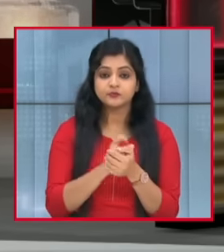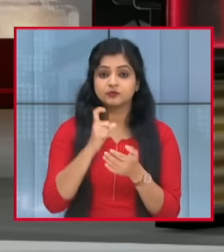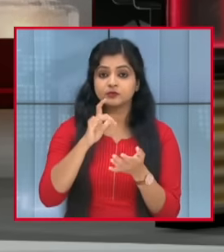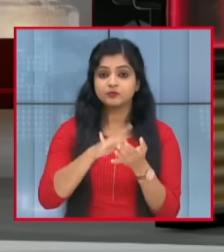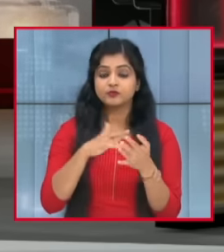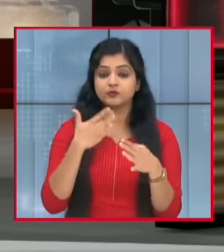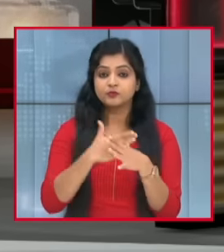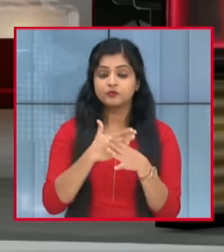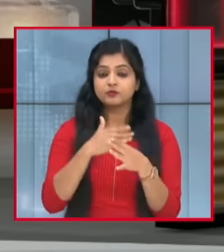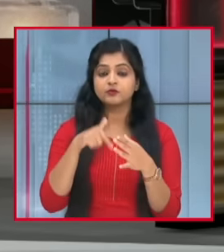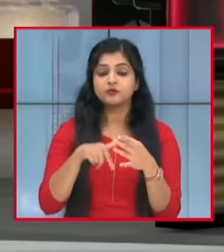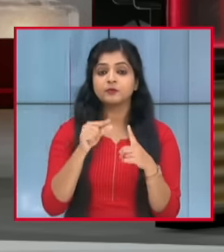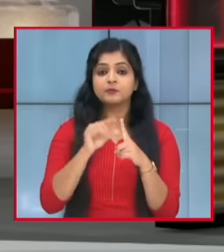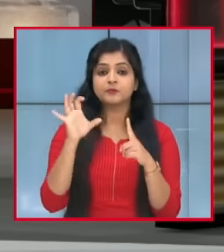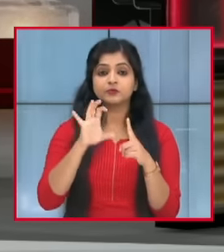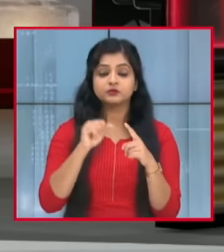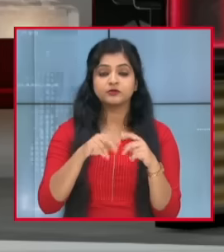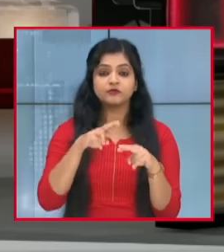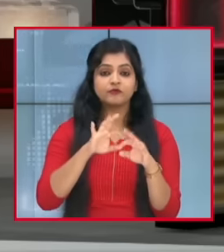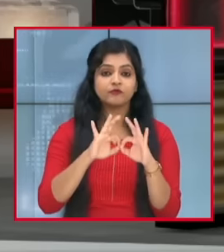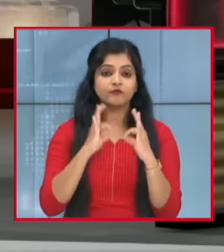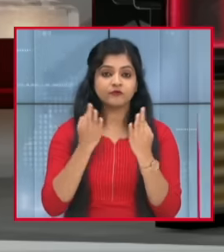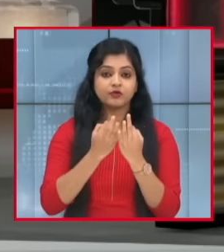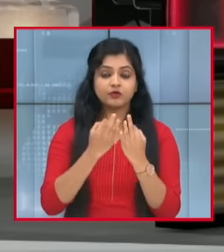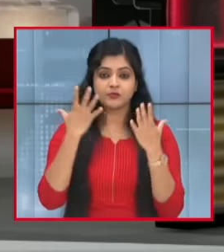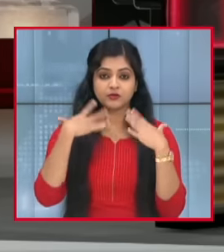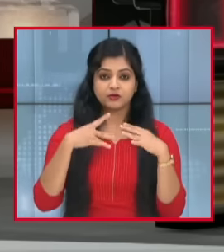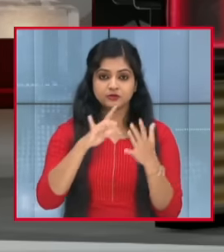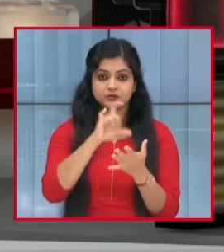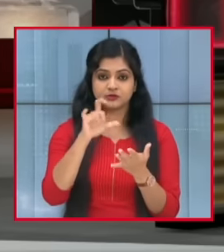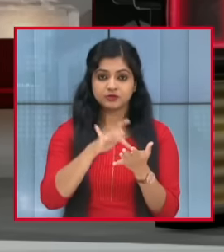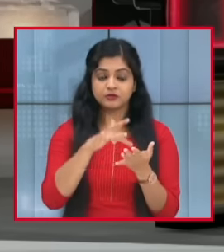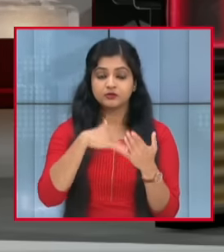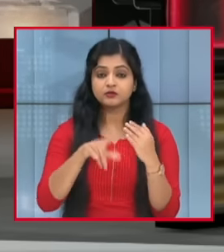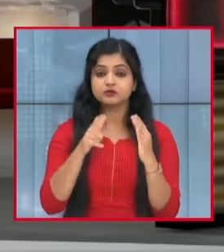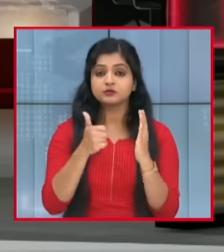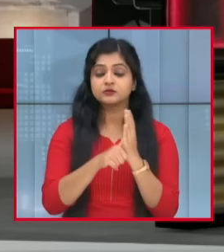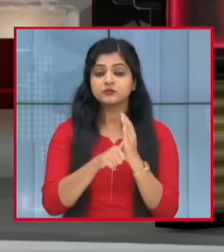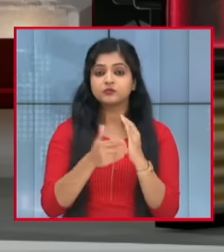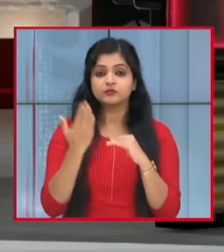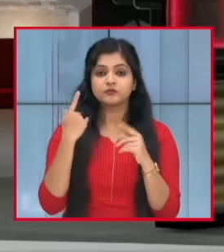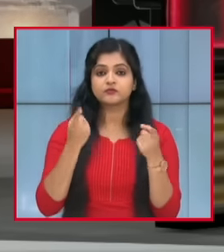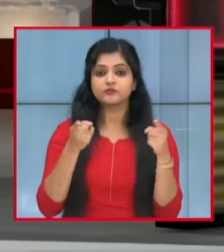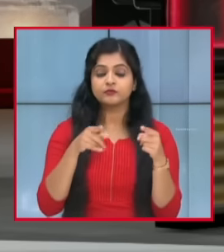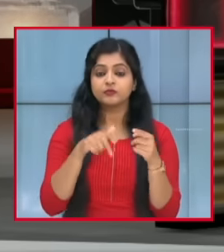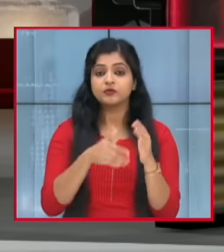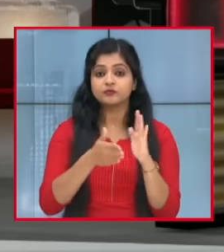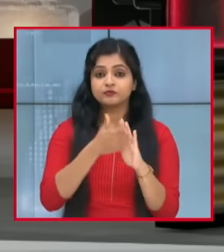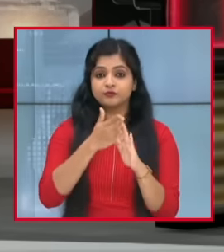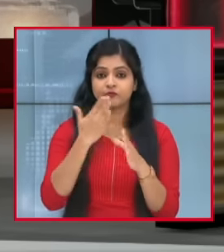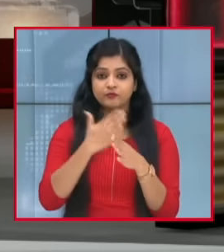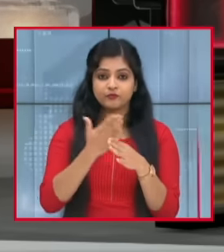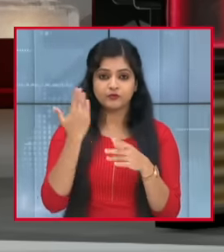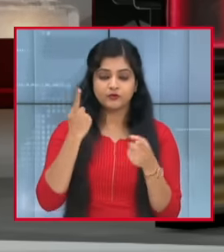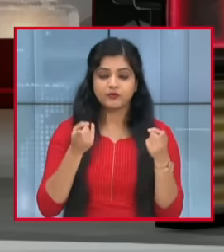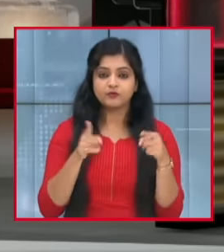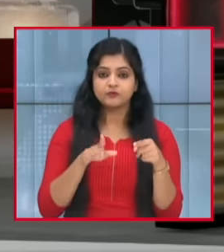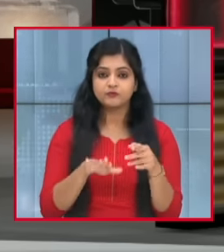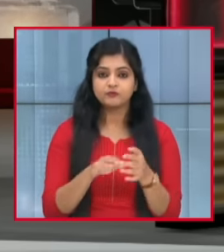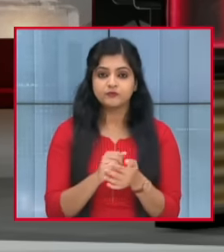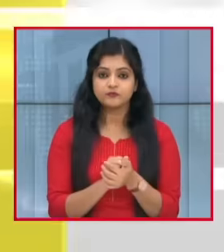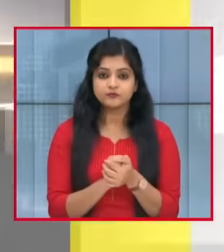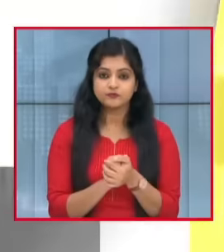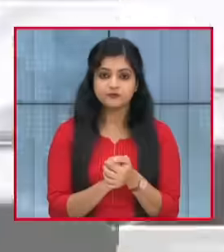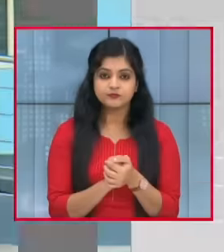ചെമ്മന്തിട്ടയിൽ പ്രവർത്തിക്കുന്ന ചൊവ്വന്നൂർ പഞ്ചായത്ത് കുടുംബാരോഗ്യ കേന്ദ്രത്തിലാണ് സംഭവം. 6 മാസം മുൻപാണ് കുടുംബാരോഗ്യ കേന്ദ്രത്തിൽ നിർമ്മാണ പ്രവർത്തനങ്ങൾ നടത്തിയത്.